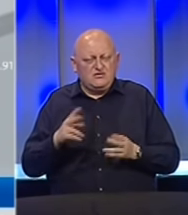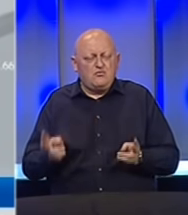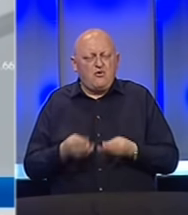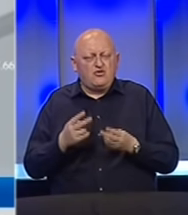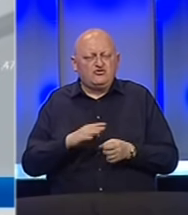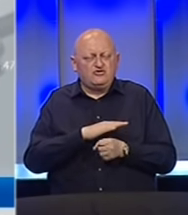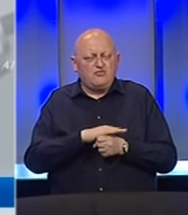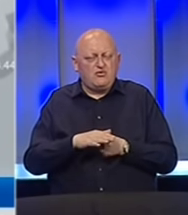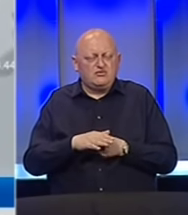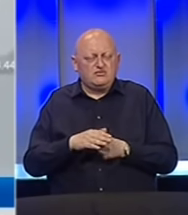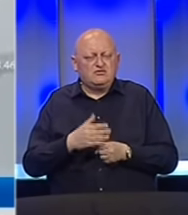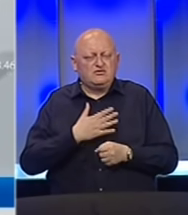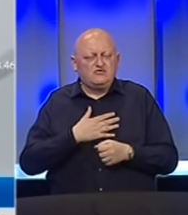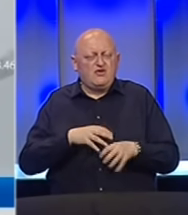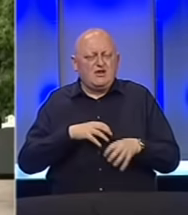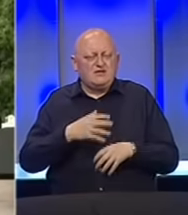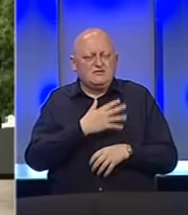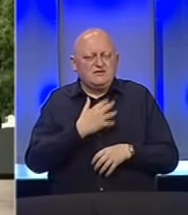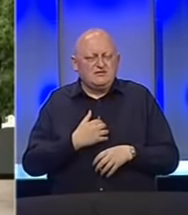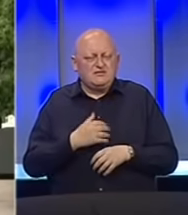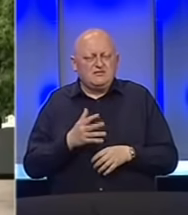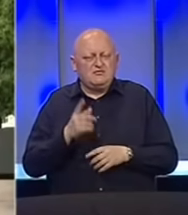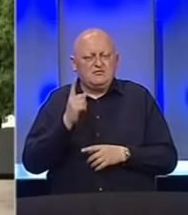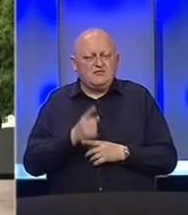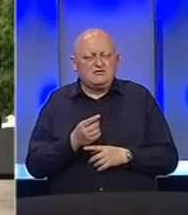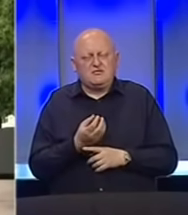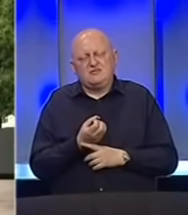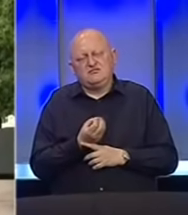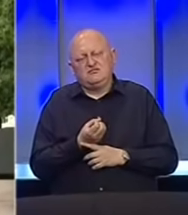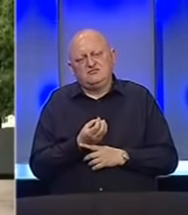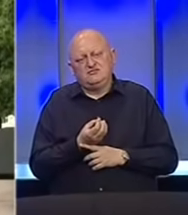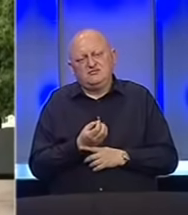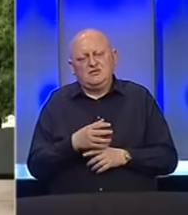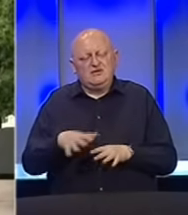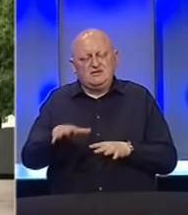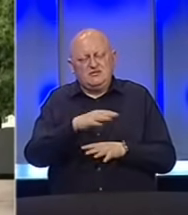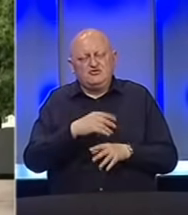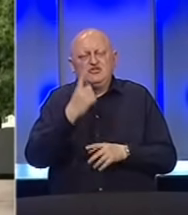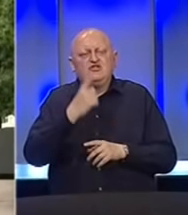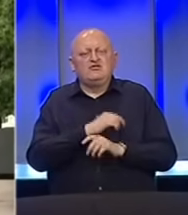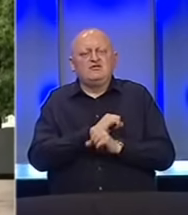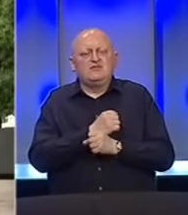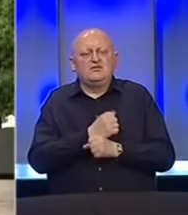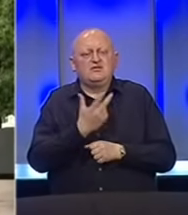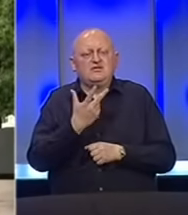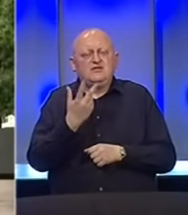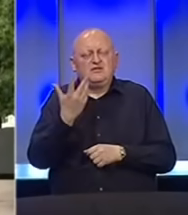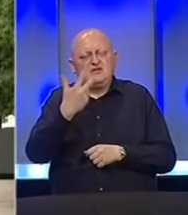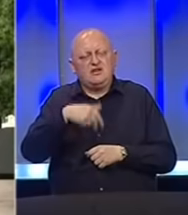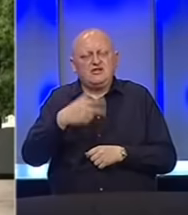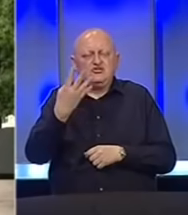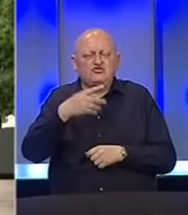potražnje popuniti i sa radnicima iz Hrvatske. Prema određenim informacijama, sa područja Istočne Hercegovine 3 do 4.000